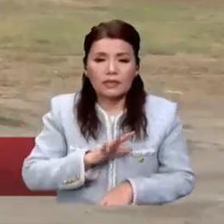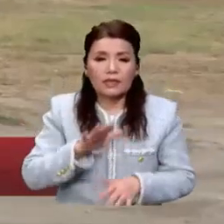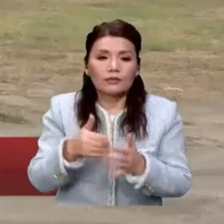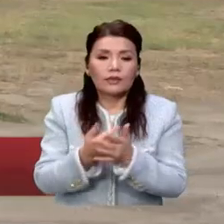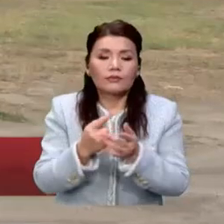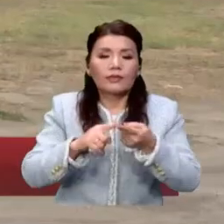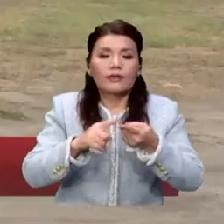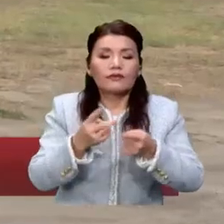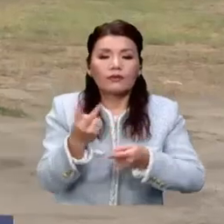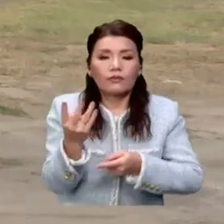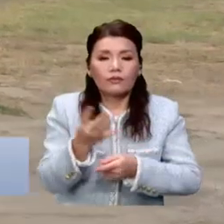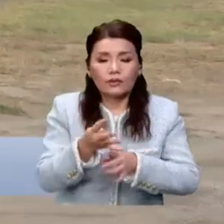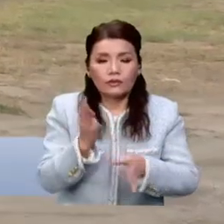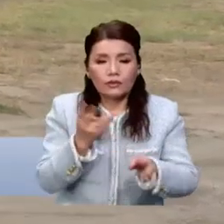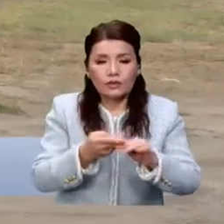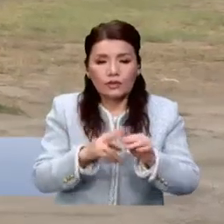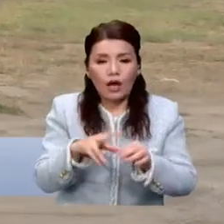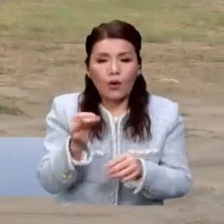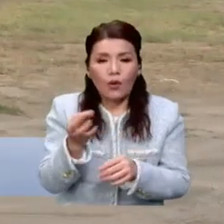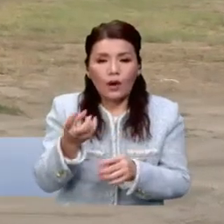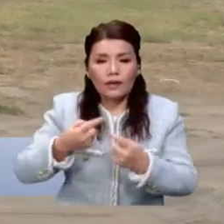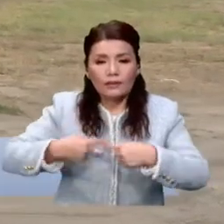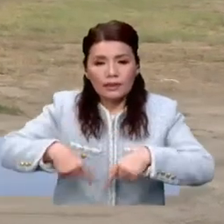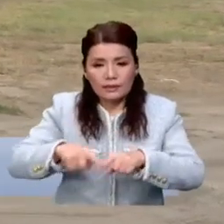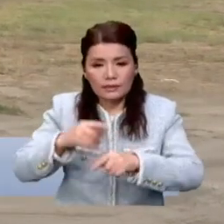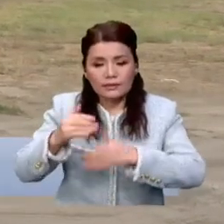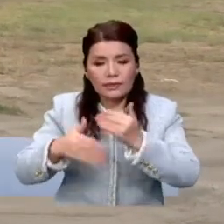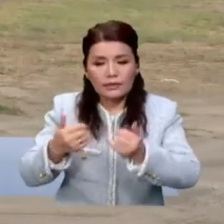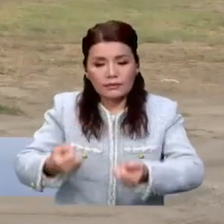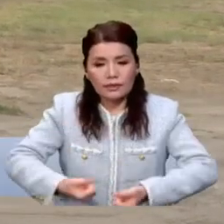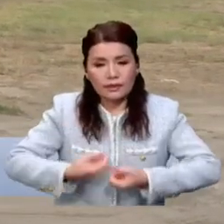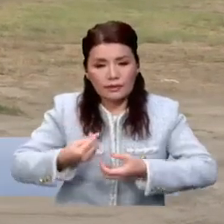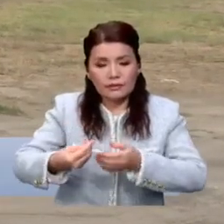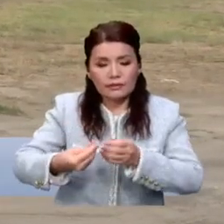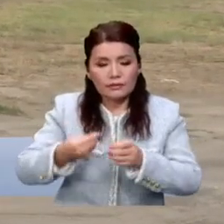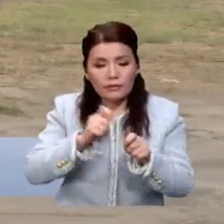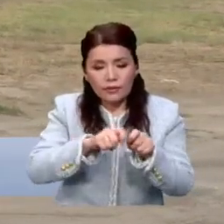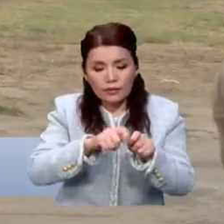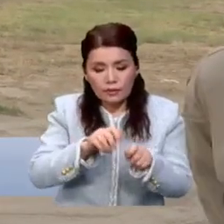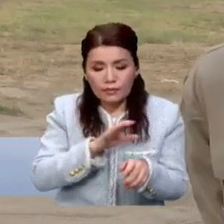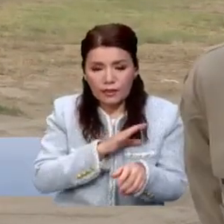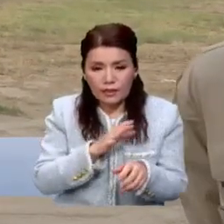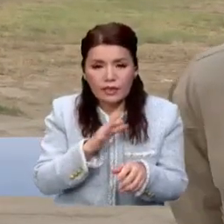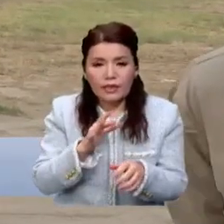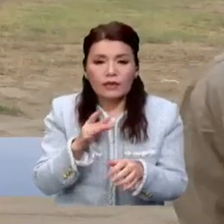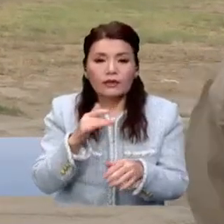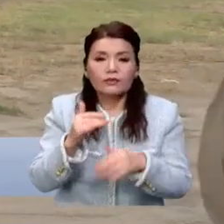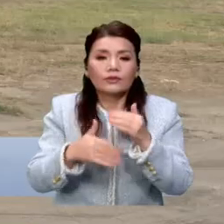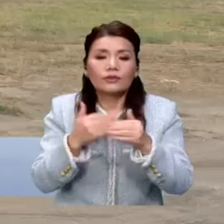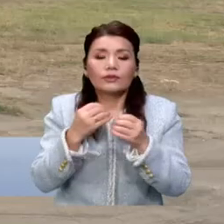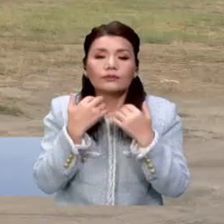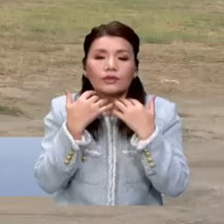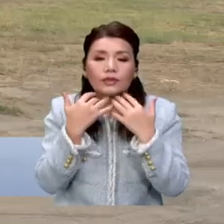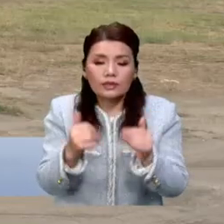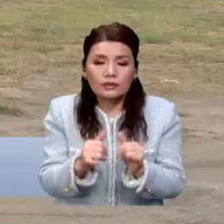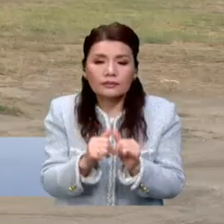Первая очередь была профинансирована АО Банком развития Казахстана. В связи с ростом